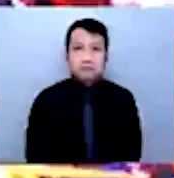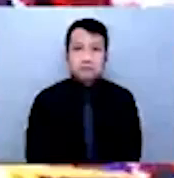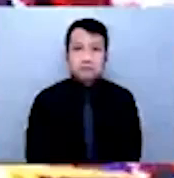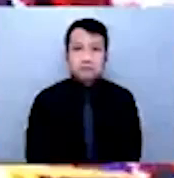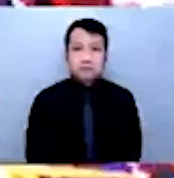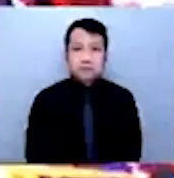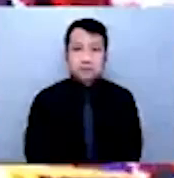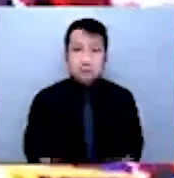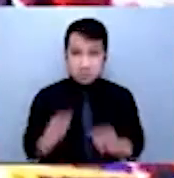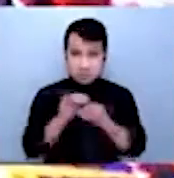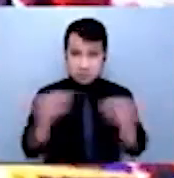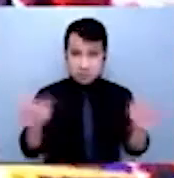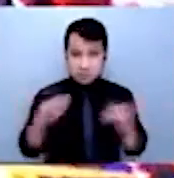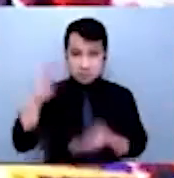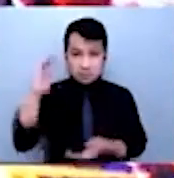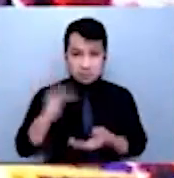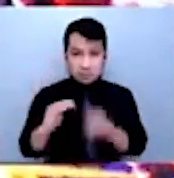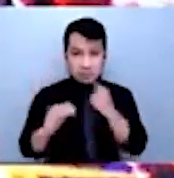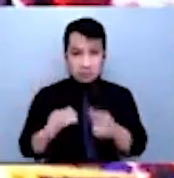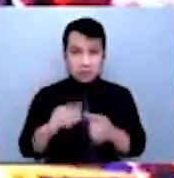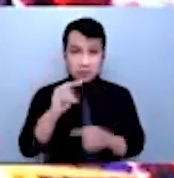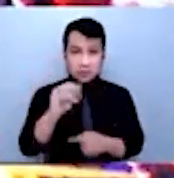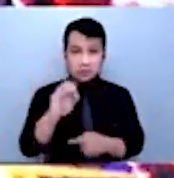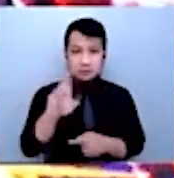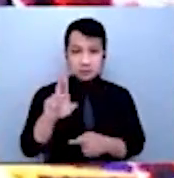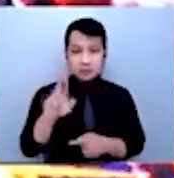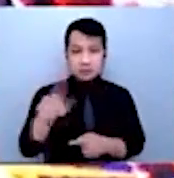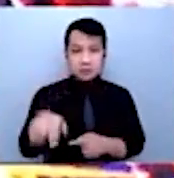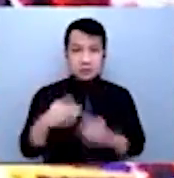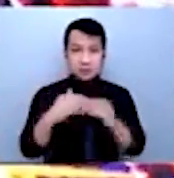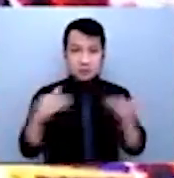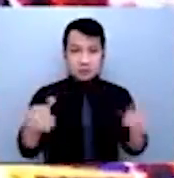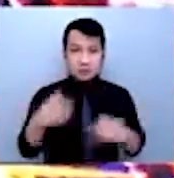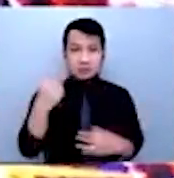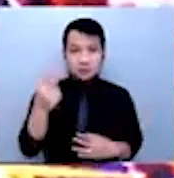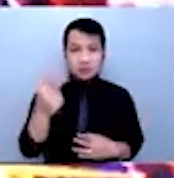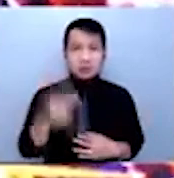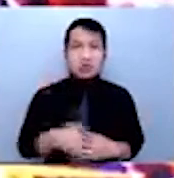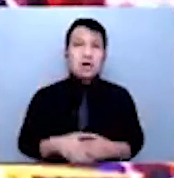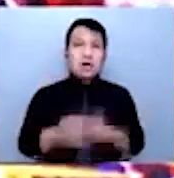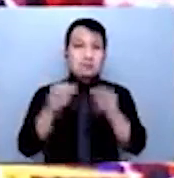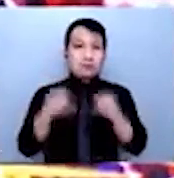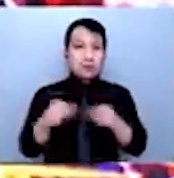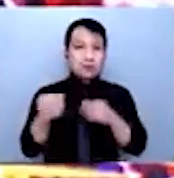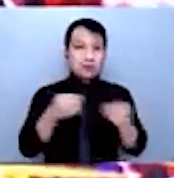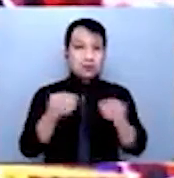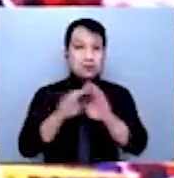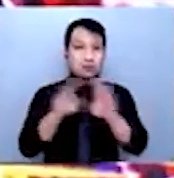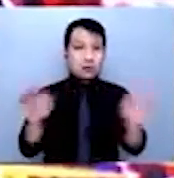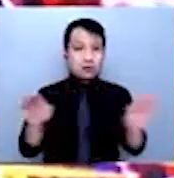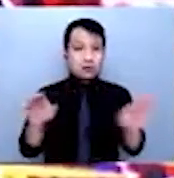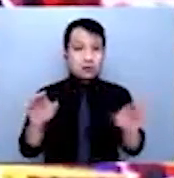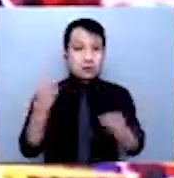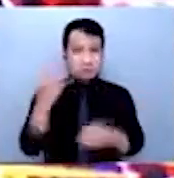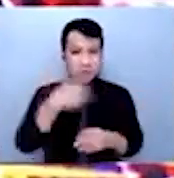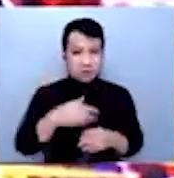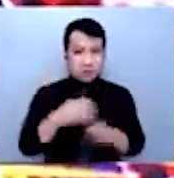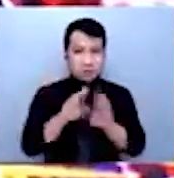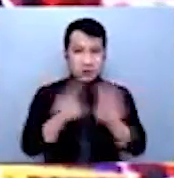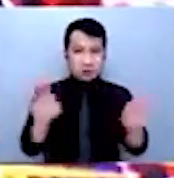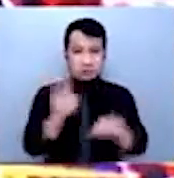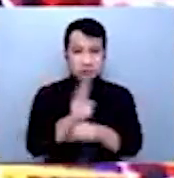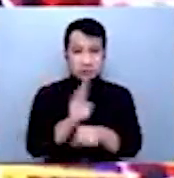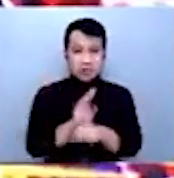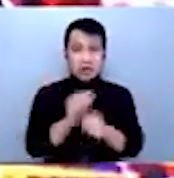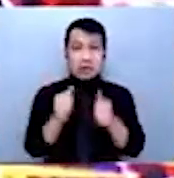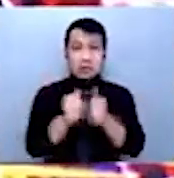Kasabay ng pagbaba ng restrictions sa Metro Manila sa Alert Level 2, pwede na mag-operate ang ilan pang leisure establishments at kabilang